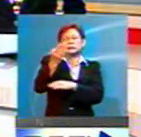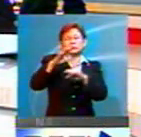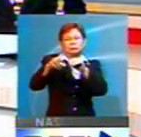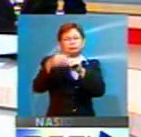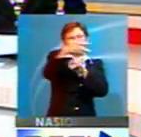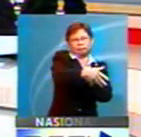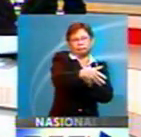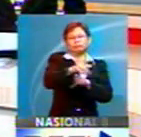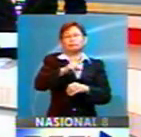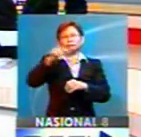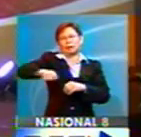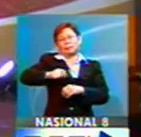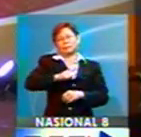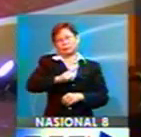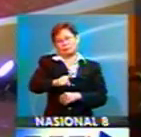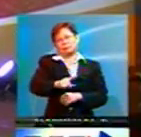Syariah.